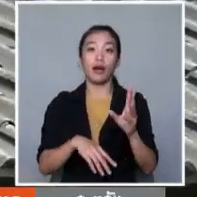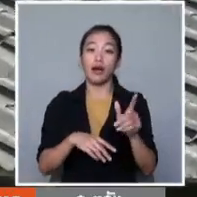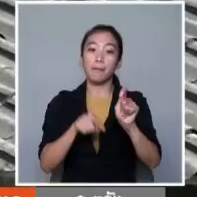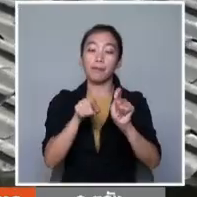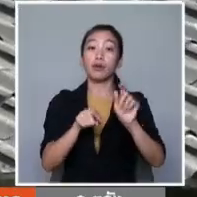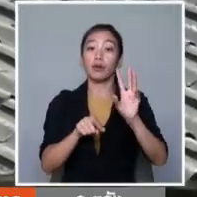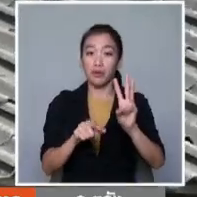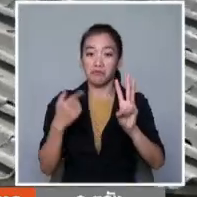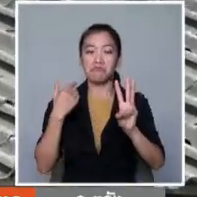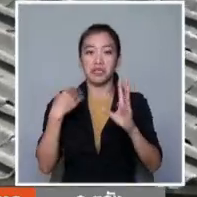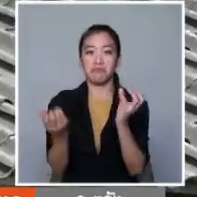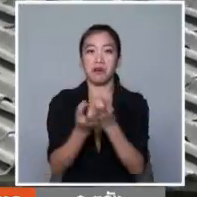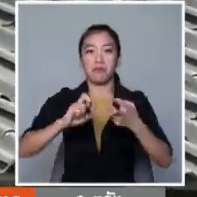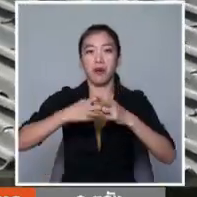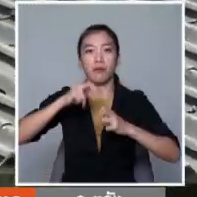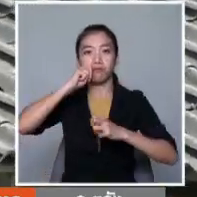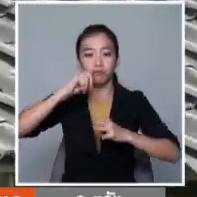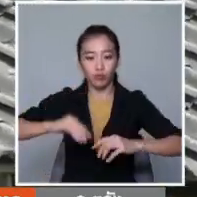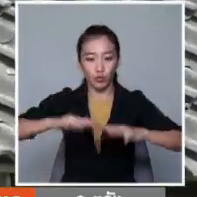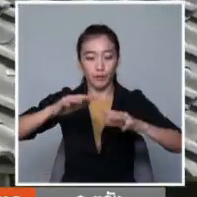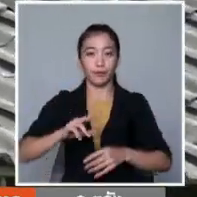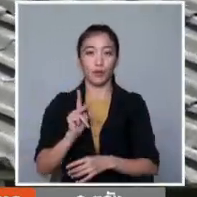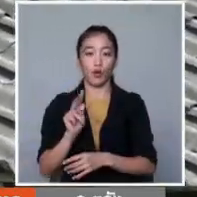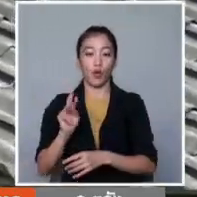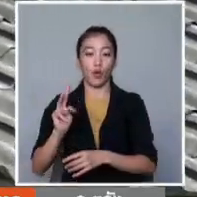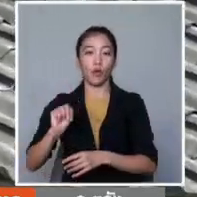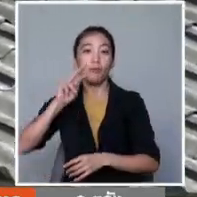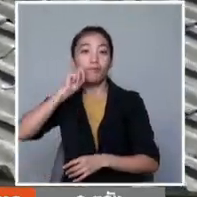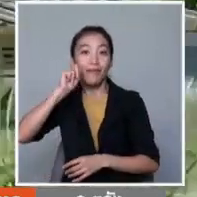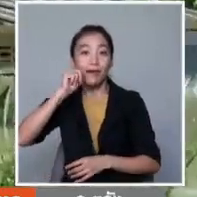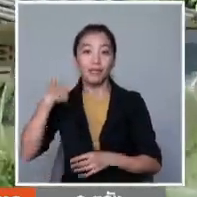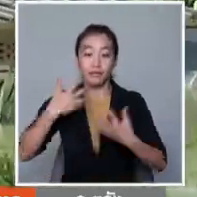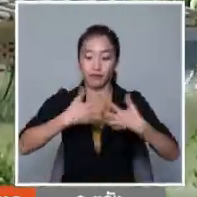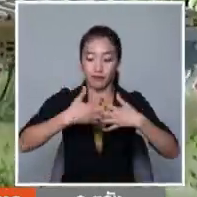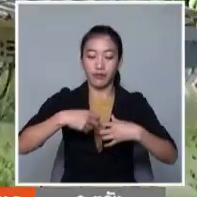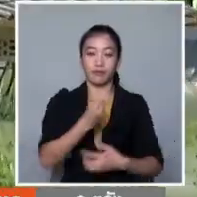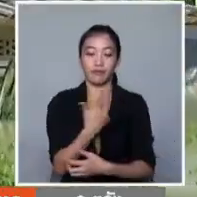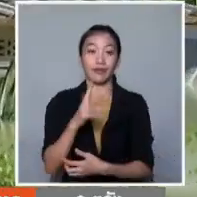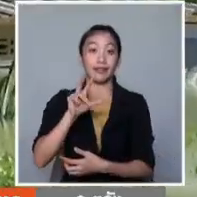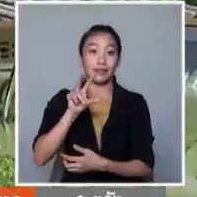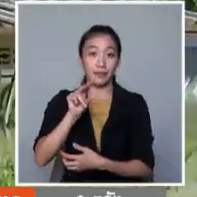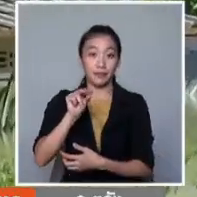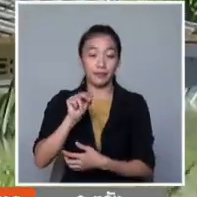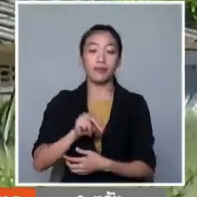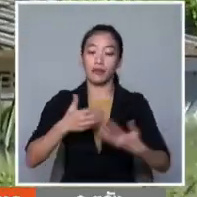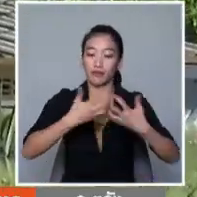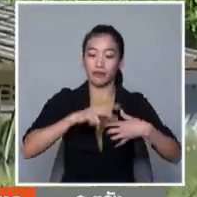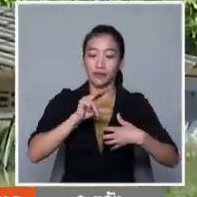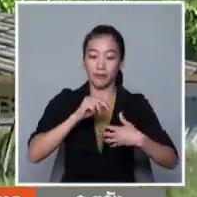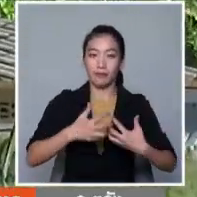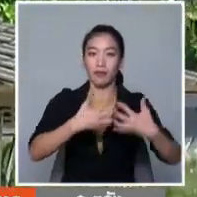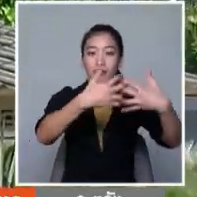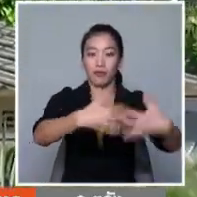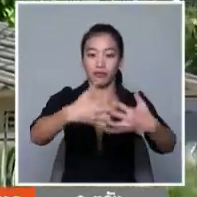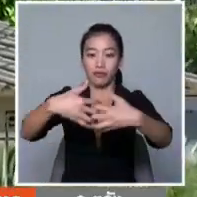ที่กรมชลประทานนำเครื่องสูบน้ำ30เครื่องประจำที่จังหวัดตรังช่วยป้องกันแก้ไขสถานการณ์ความรุนแรงเนื่องจากฝ